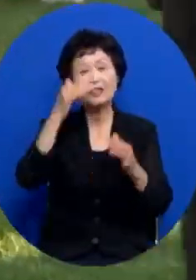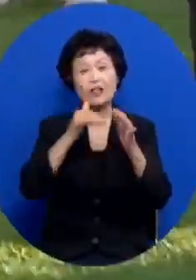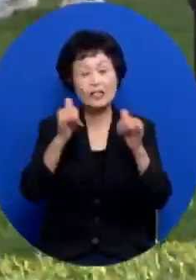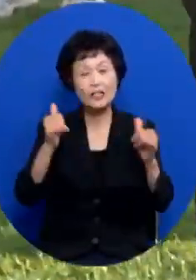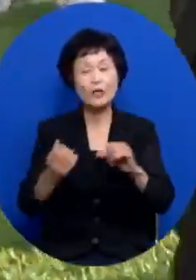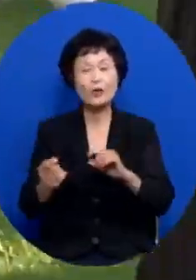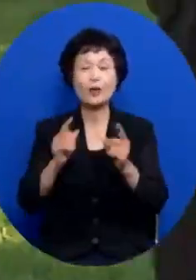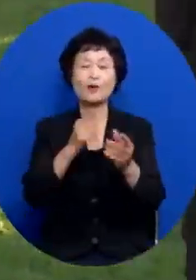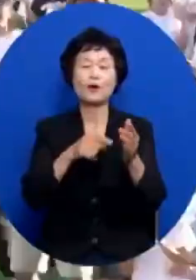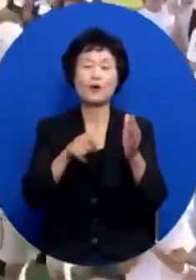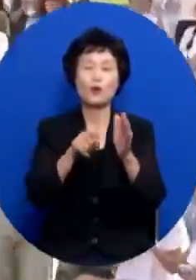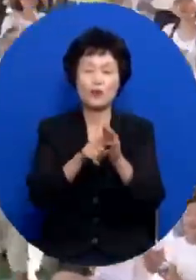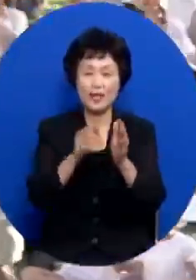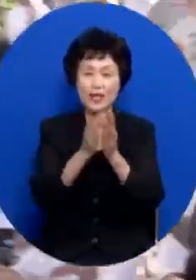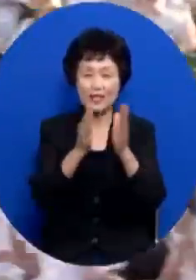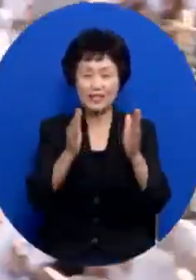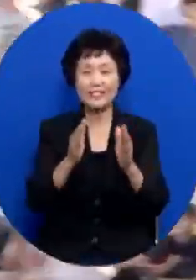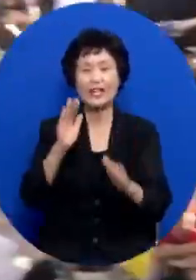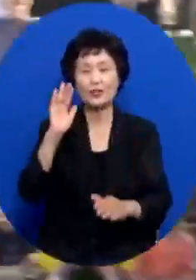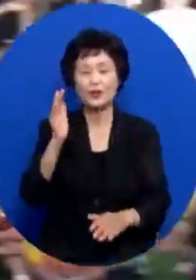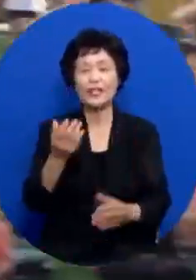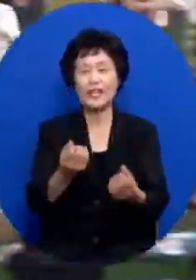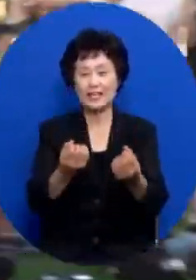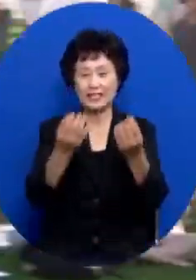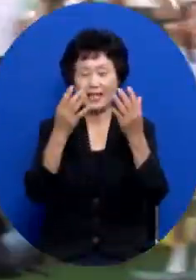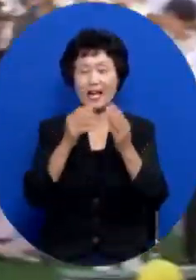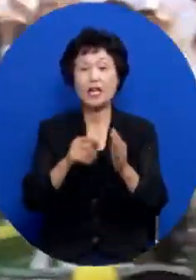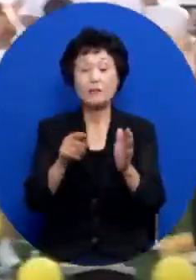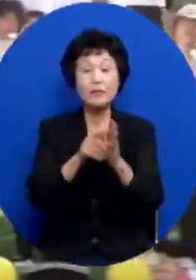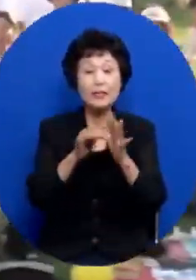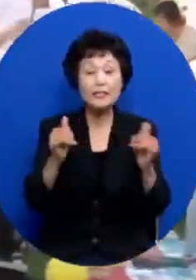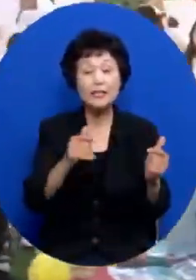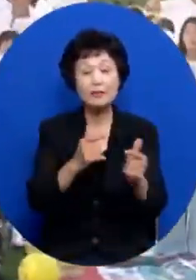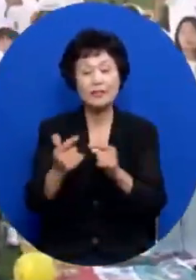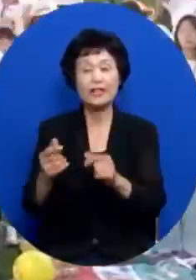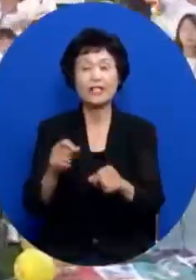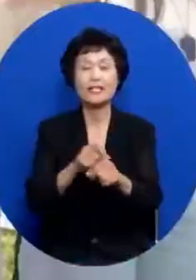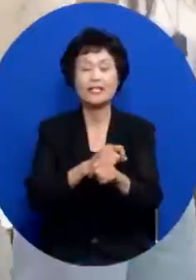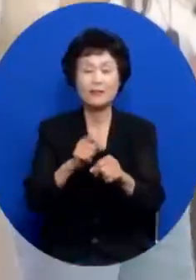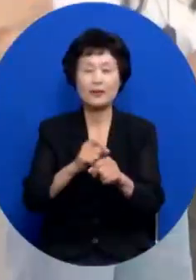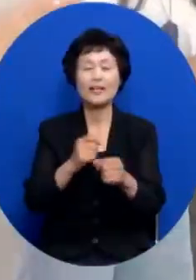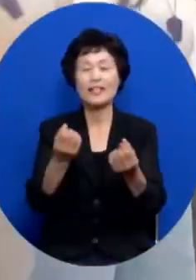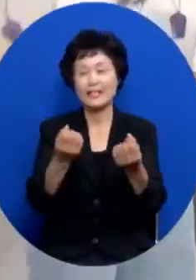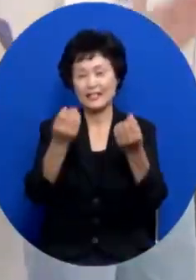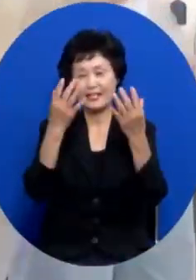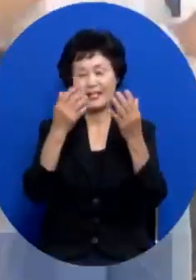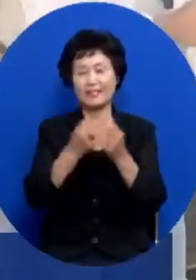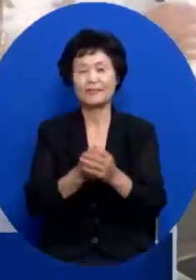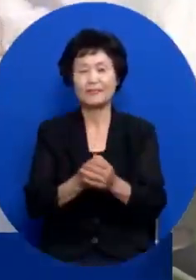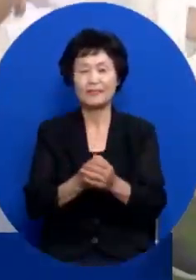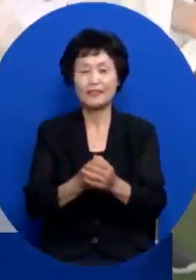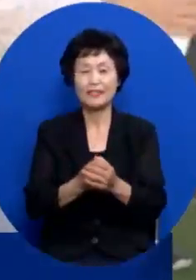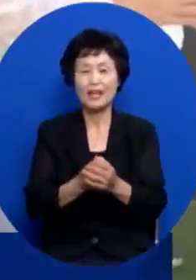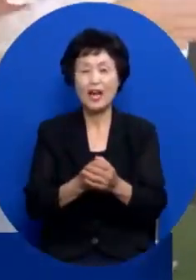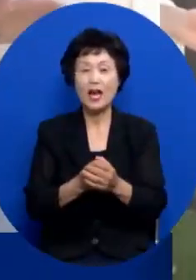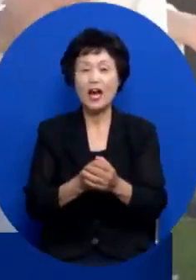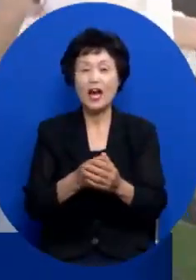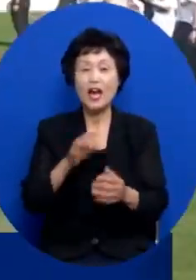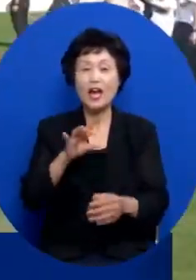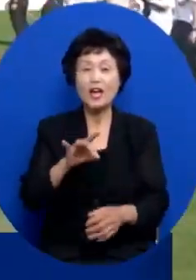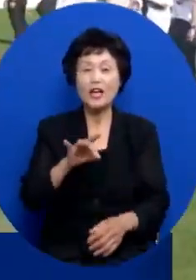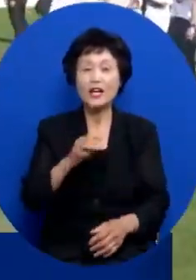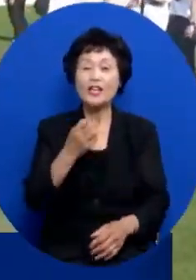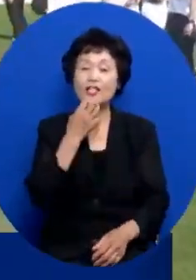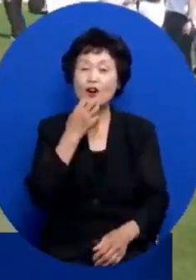힘쓰자는 취지에서 탄생한 어웨이크닝. 크리스천들에게는 더욱 특별하게 다가옵니다. 우선은 이 서울시청